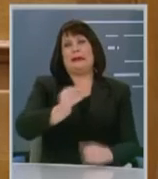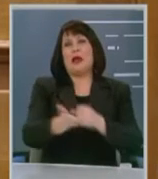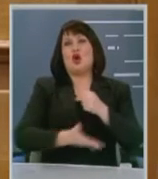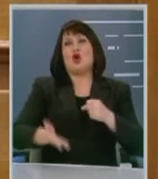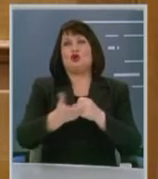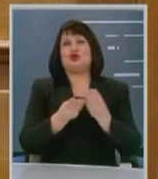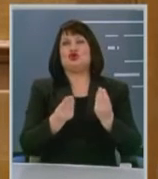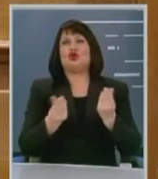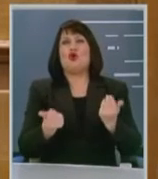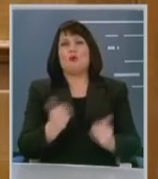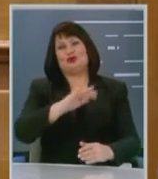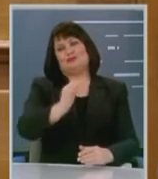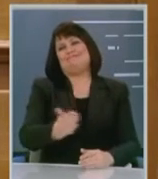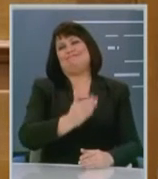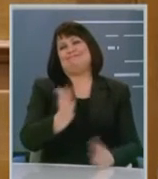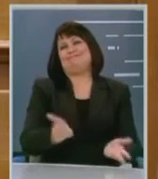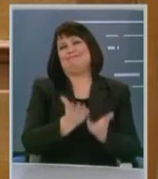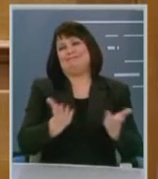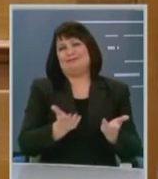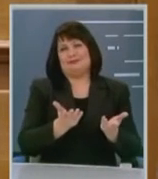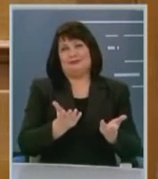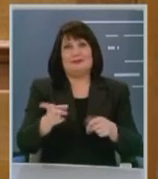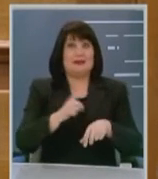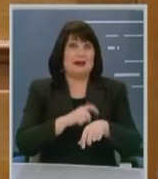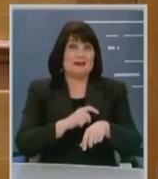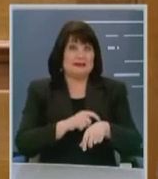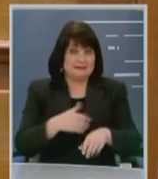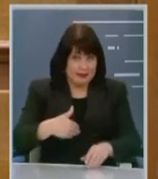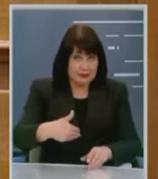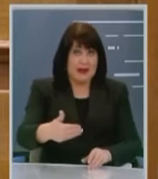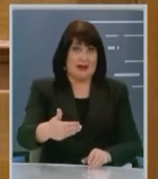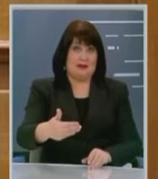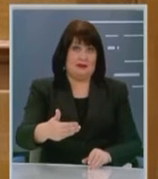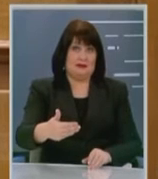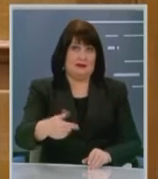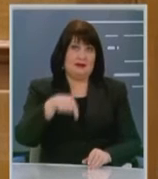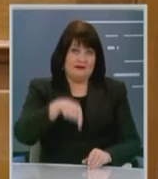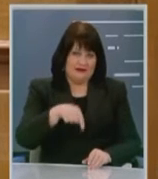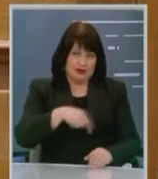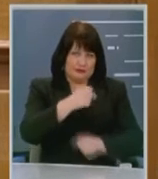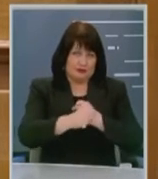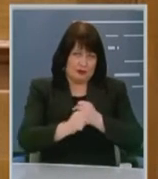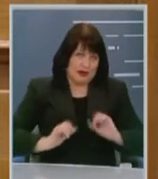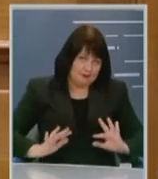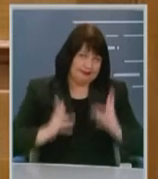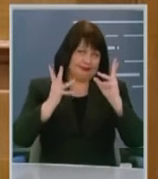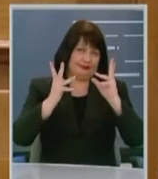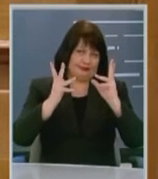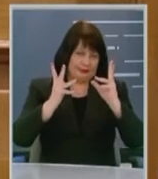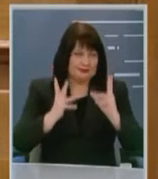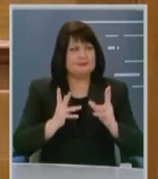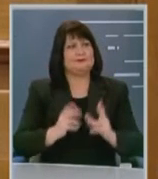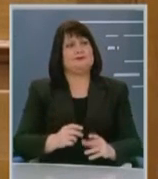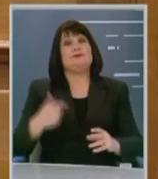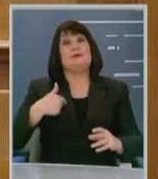αγροτών σε μια στιγμή μάλιστα που βρίσκονται εν όψη των φετινών τους κινητοποιήσεων, εγώ ως